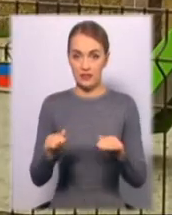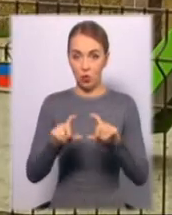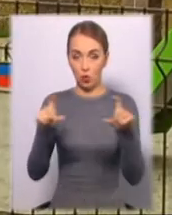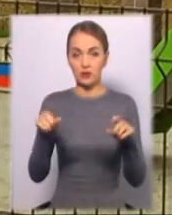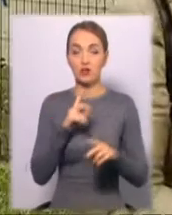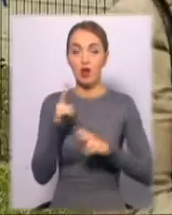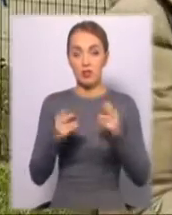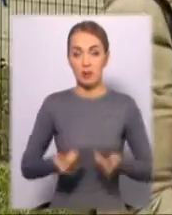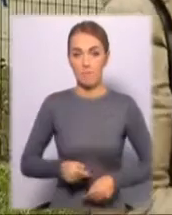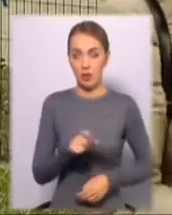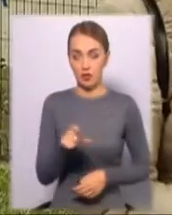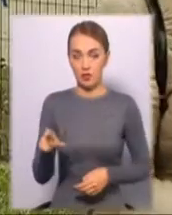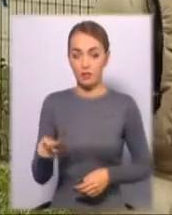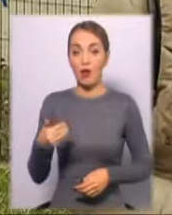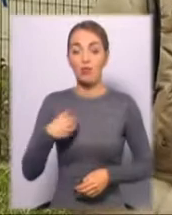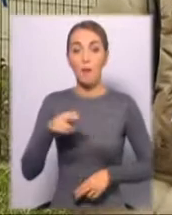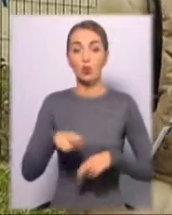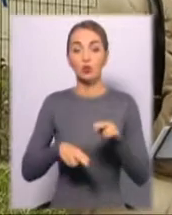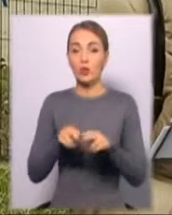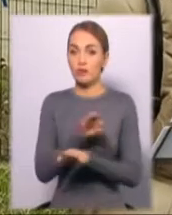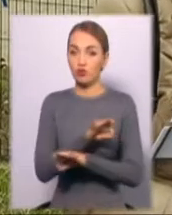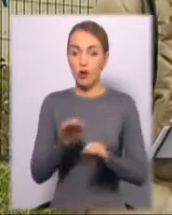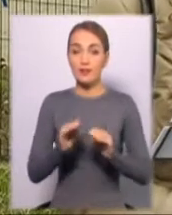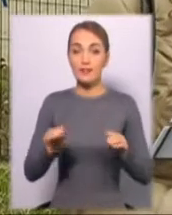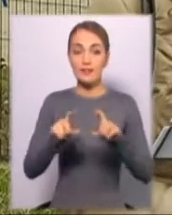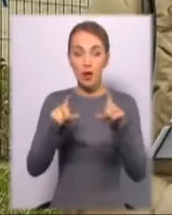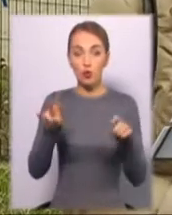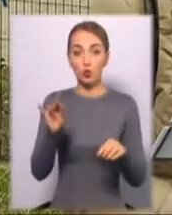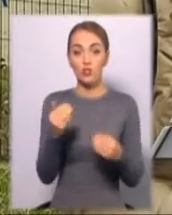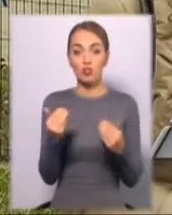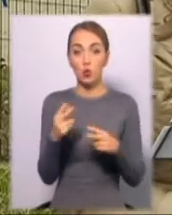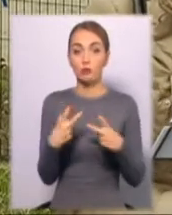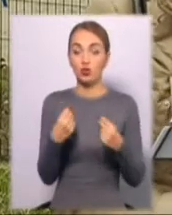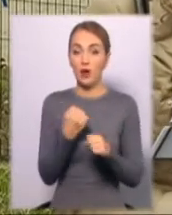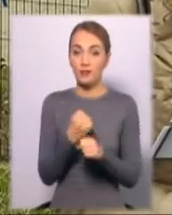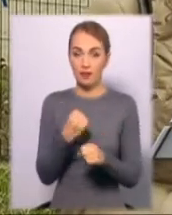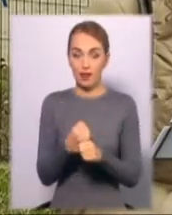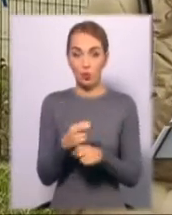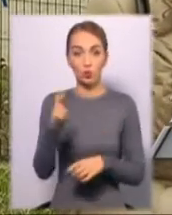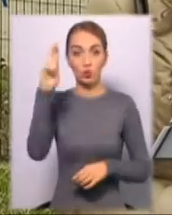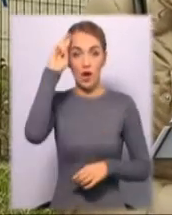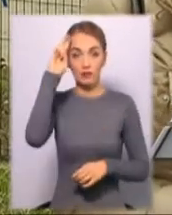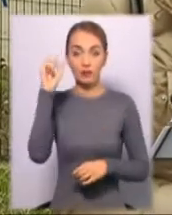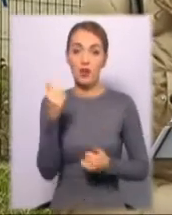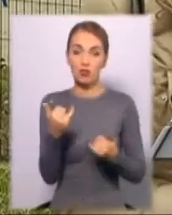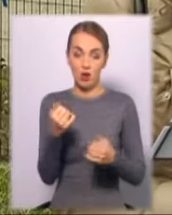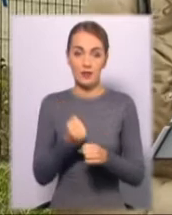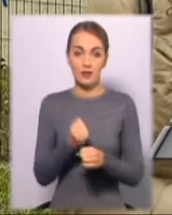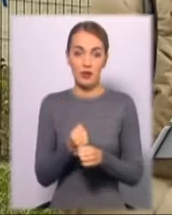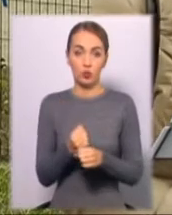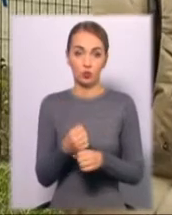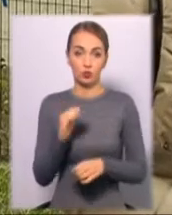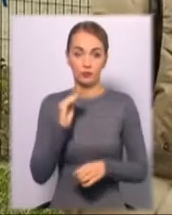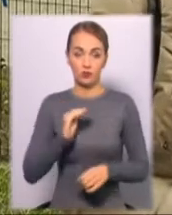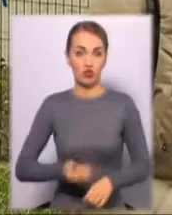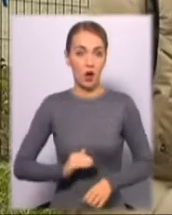скаржаться мешканці. Нам построили садик замечательный, но его сейчас обещали делать его государственным, а сейчас его делают